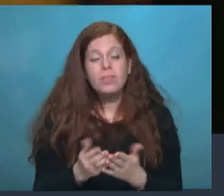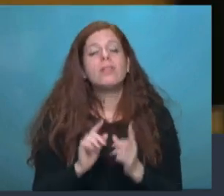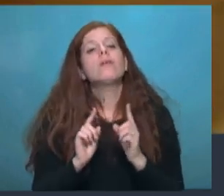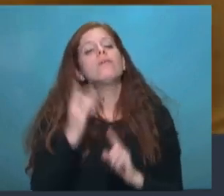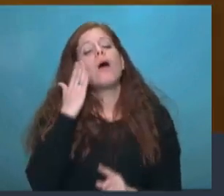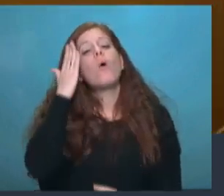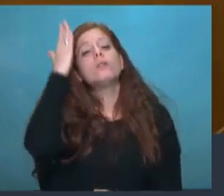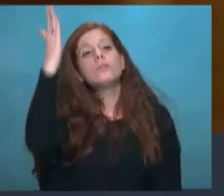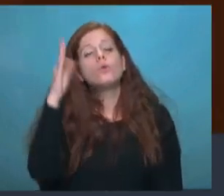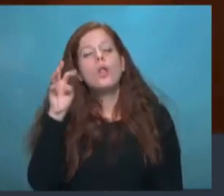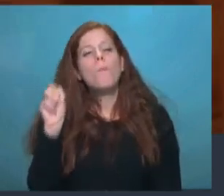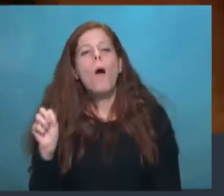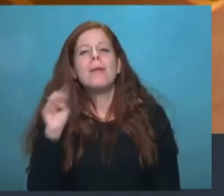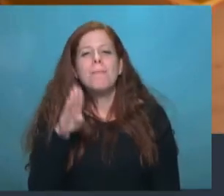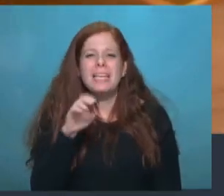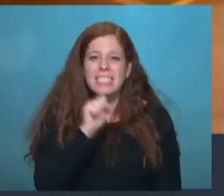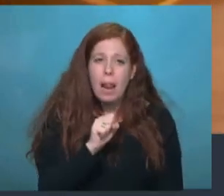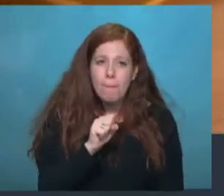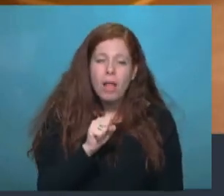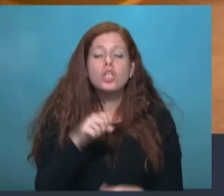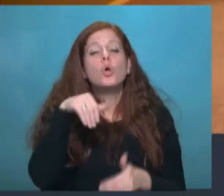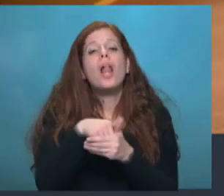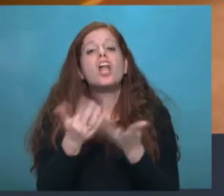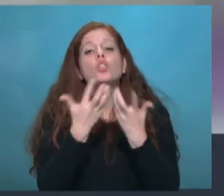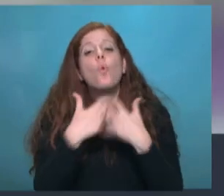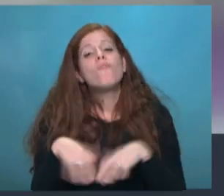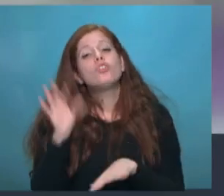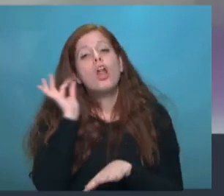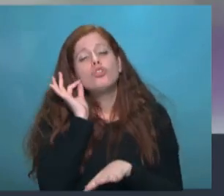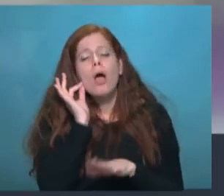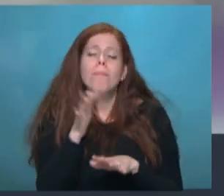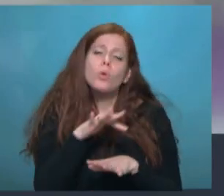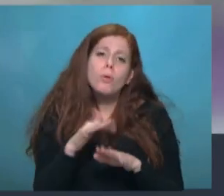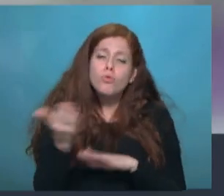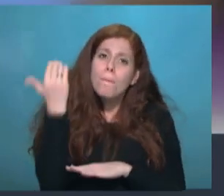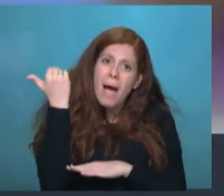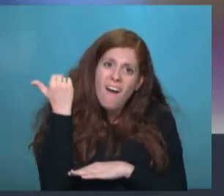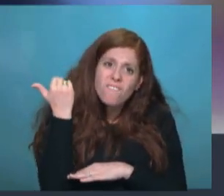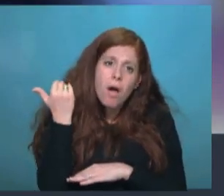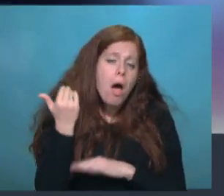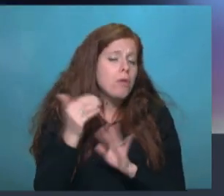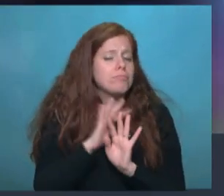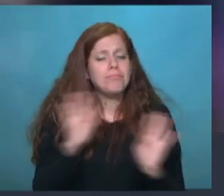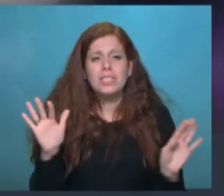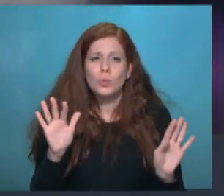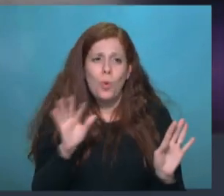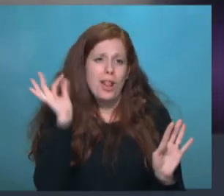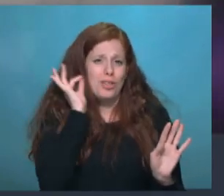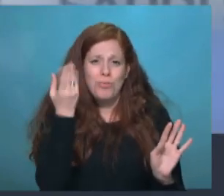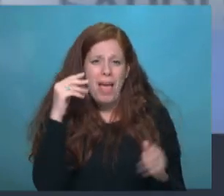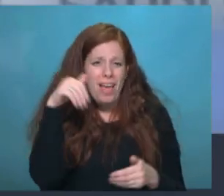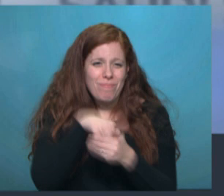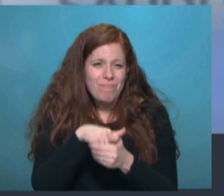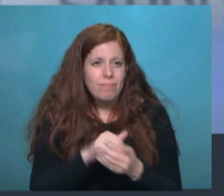העצר מוחמד בן סלמן, שכולל את שילובה של האישה בתחומים שבעבר היו בעבורה טאבו. We're talking about